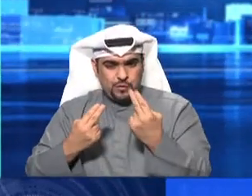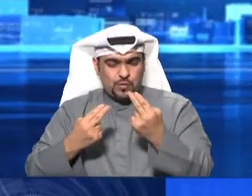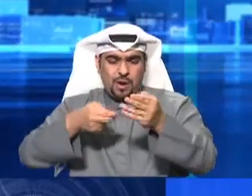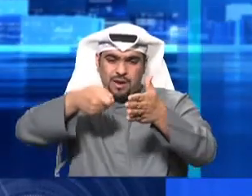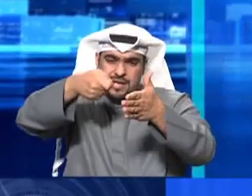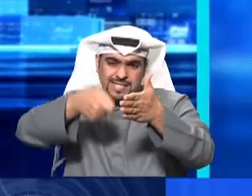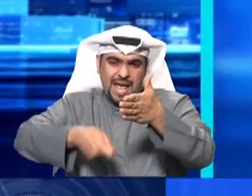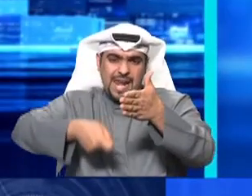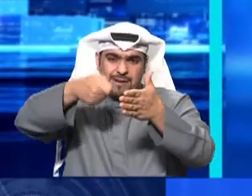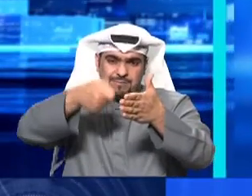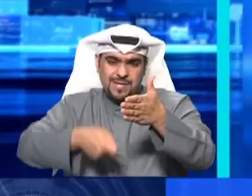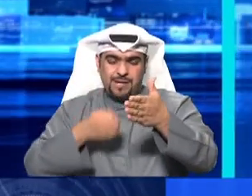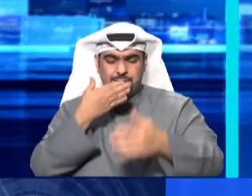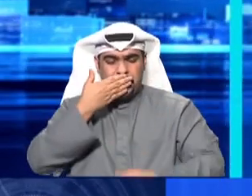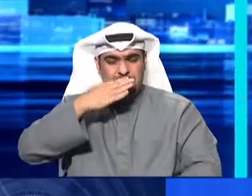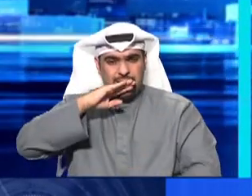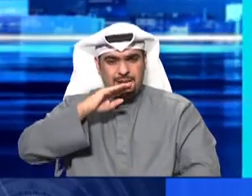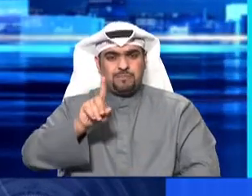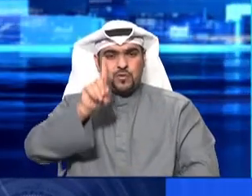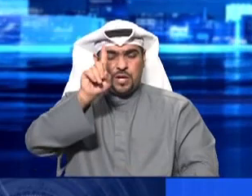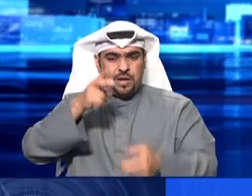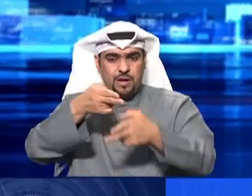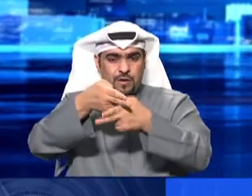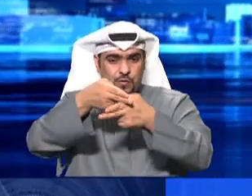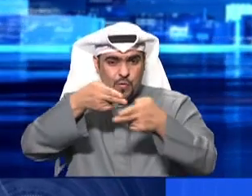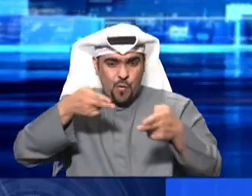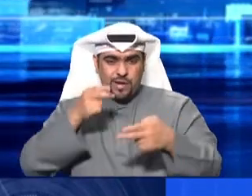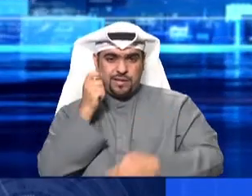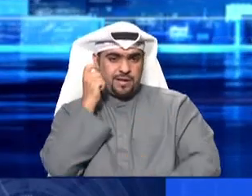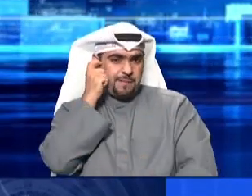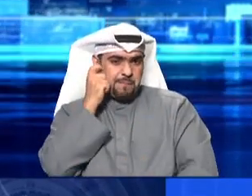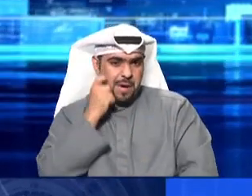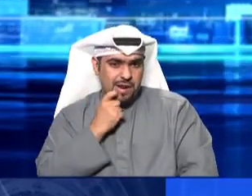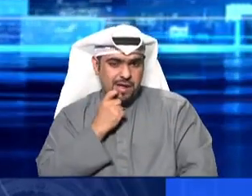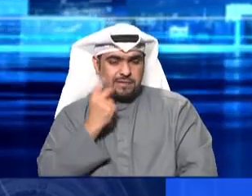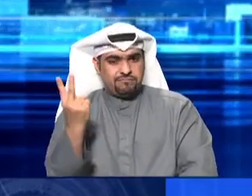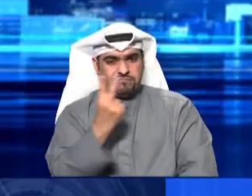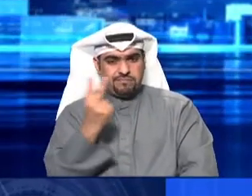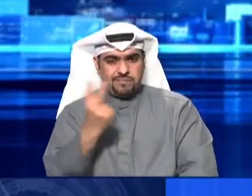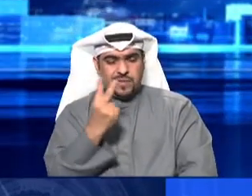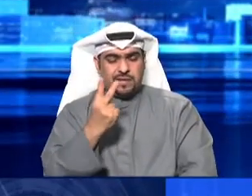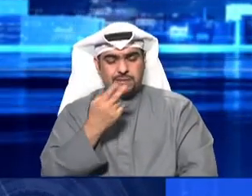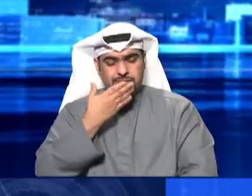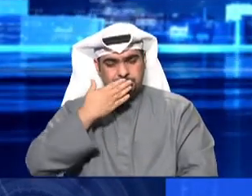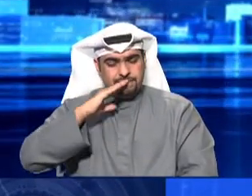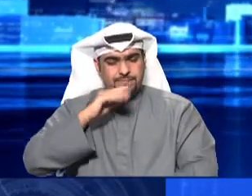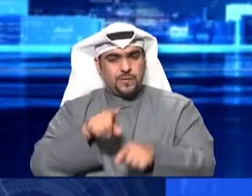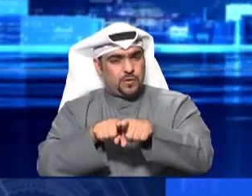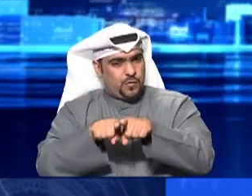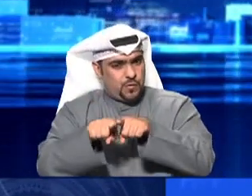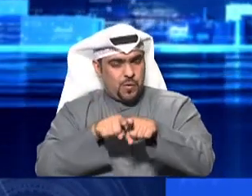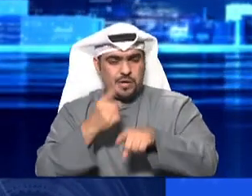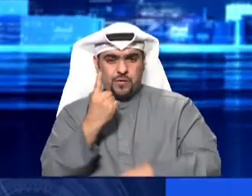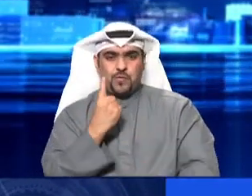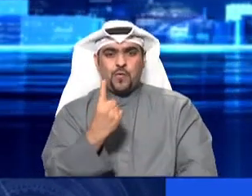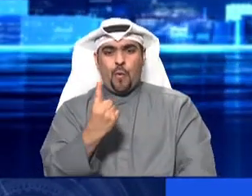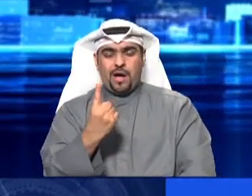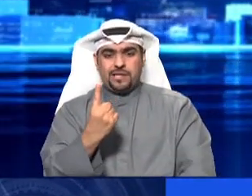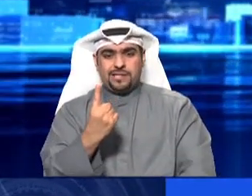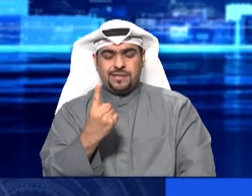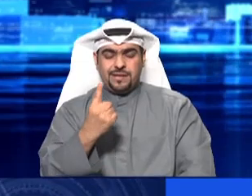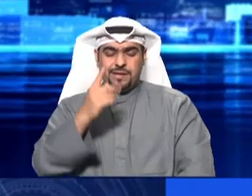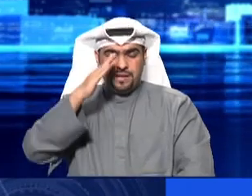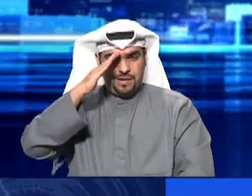بن راشد آل مكتوم نائب رئيس دولة الإمارات العربية المتحدة الشقيقة رئيس مجلس الوزراء